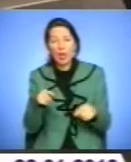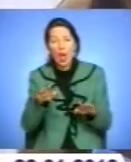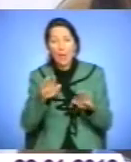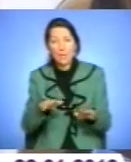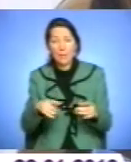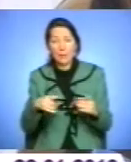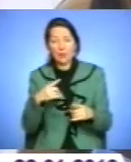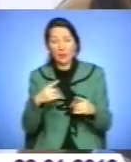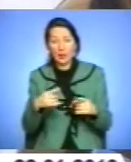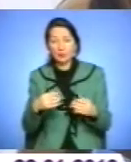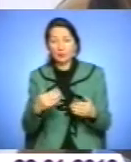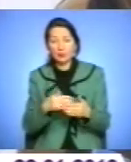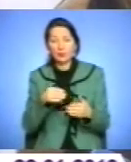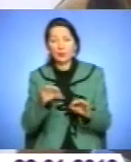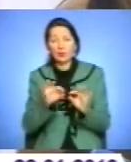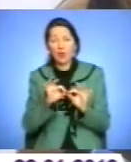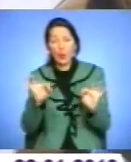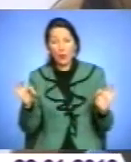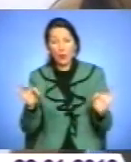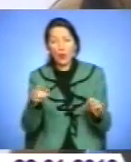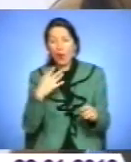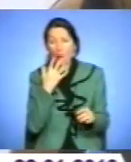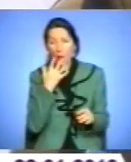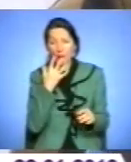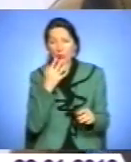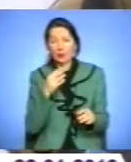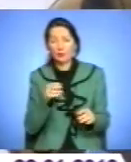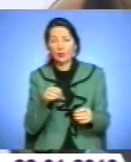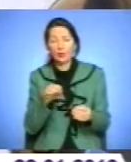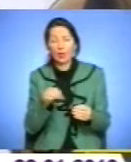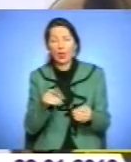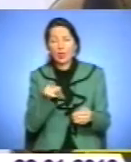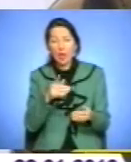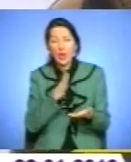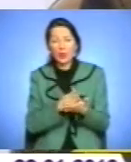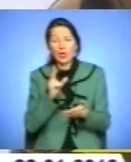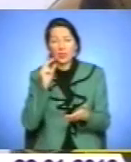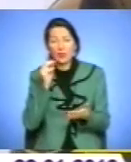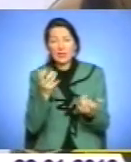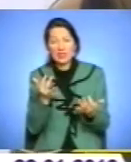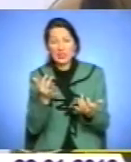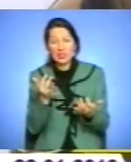радіомовлення. Проводове радіомовлення зникає. Я вам хочу сказати відверто, там є цифра, скільки.